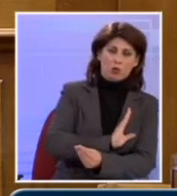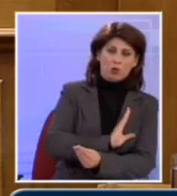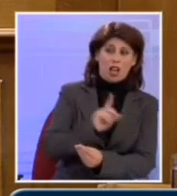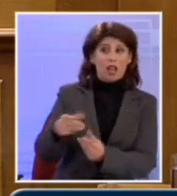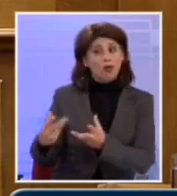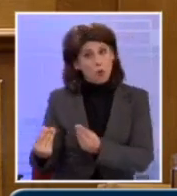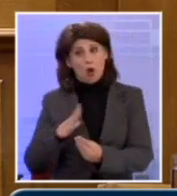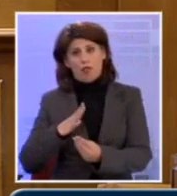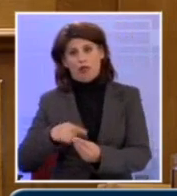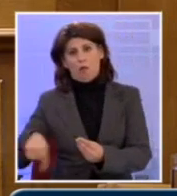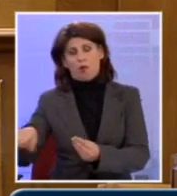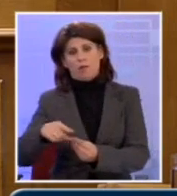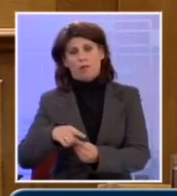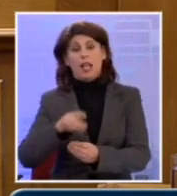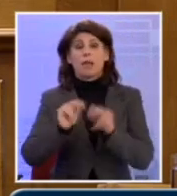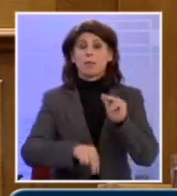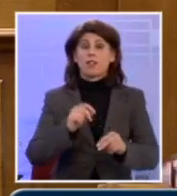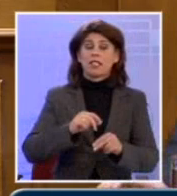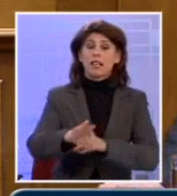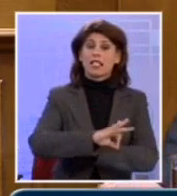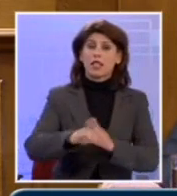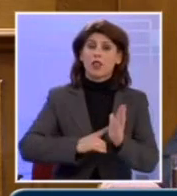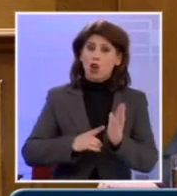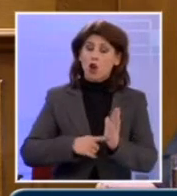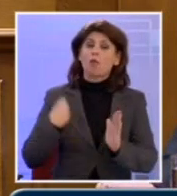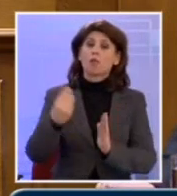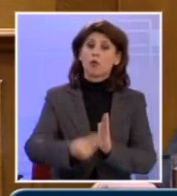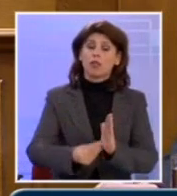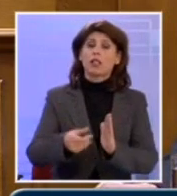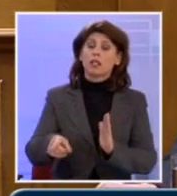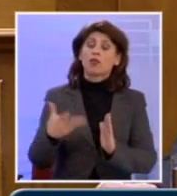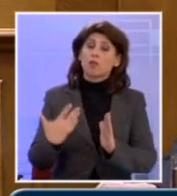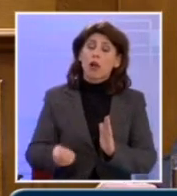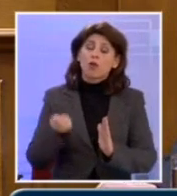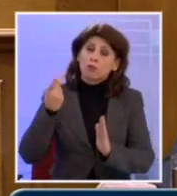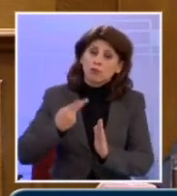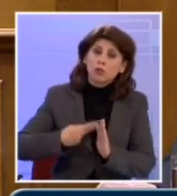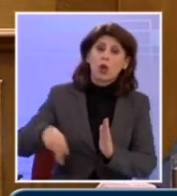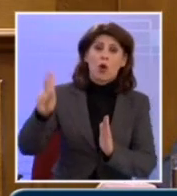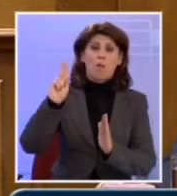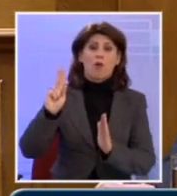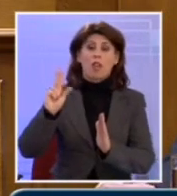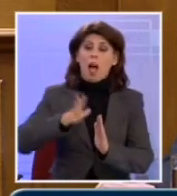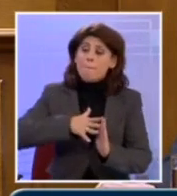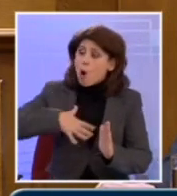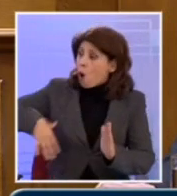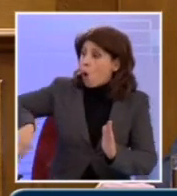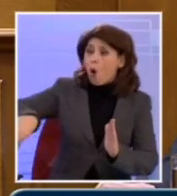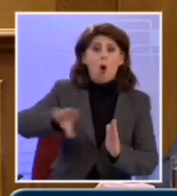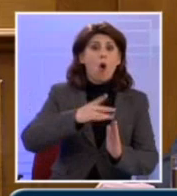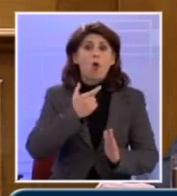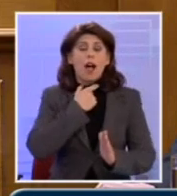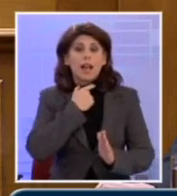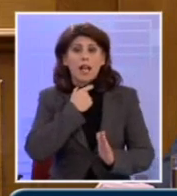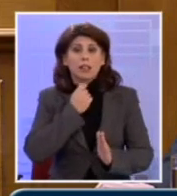Ψηφίζεται ένα σχέδιο νόμου που δίνει σε αυτούς που έχουν περισσότερο από όλους μας την